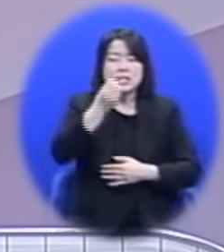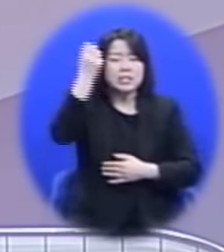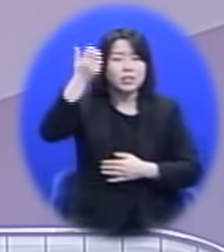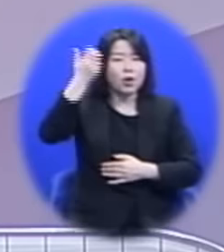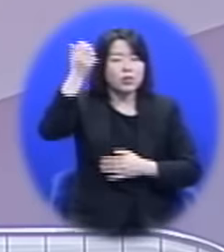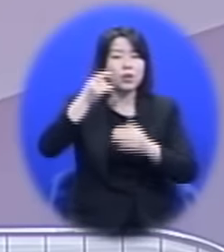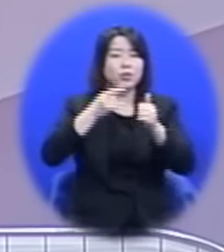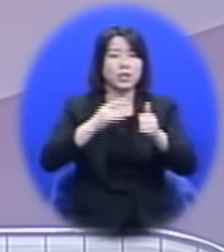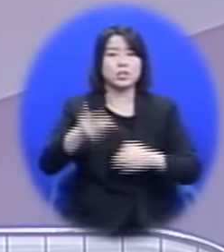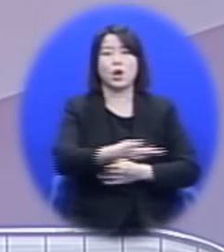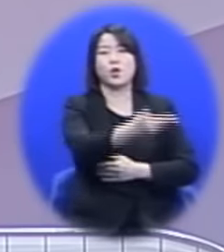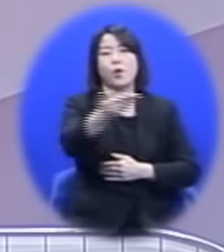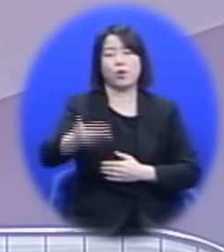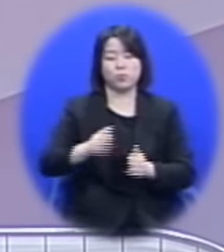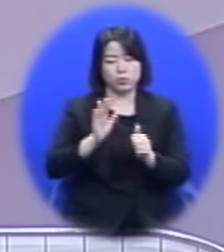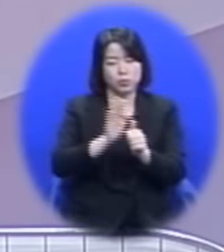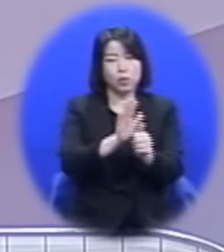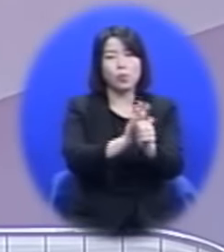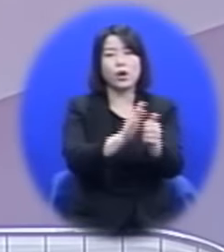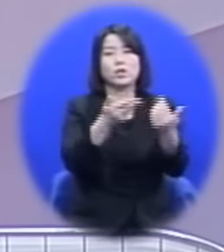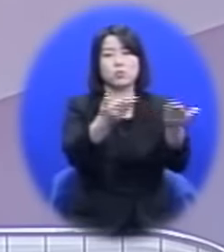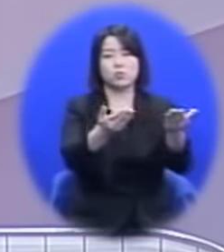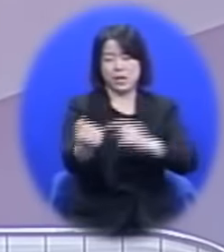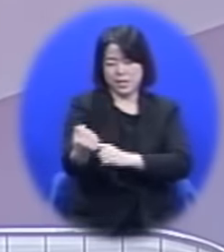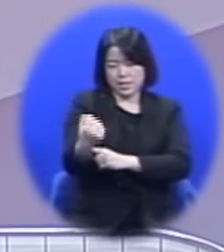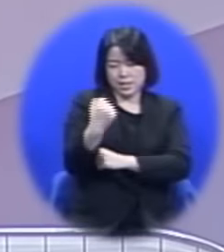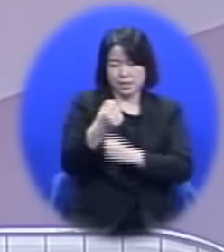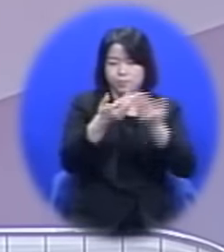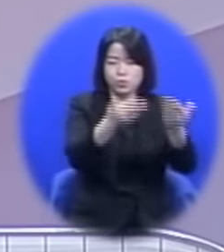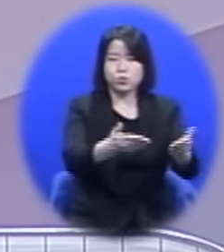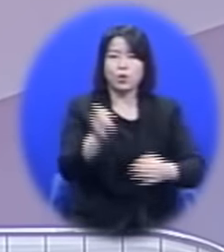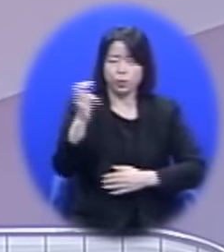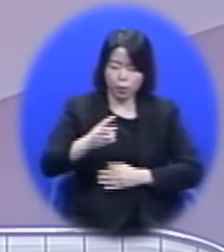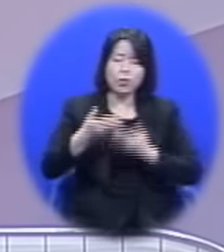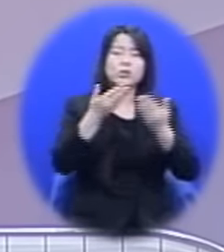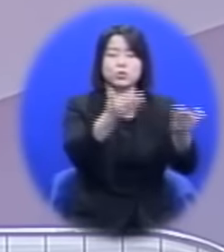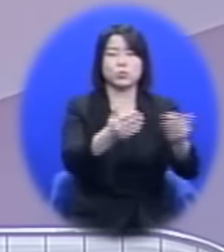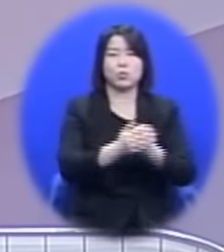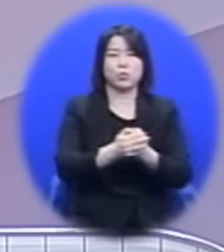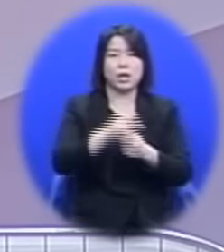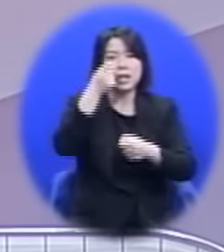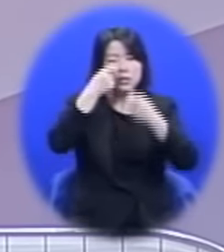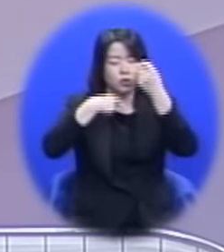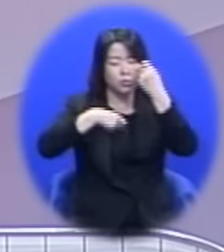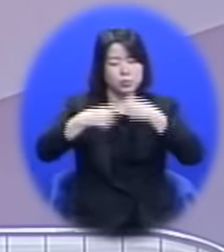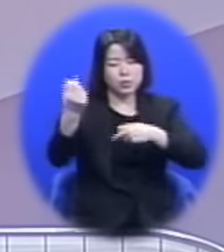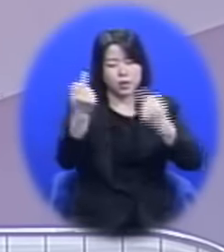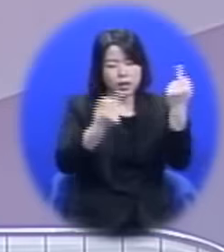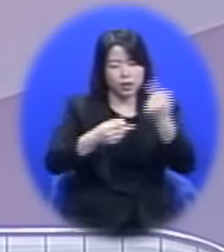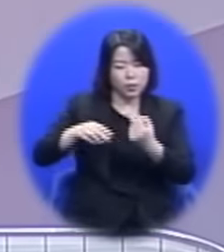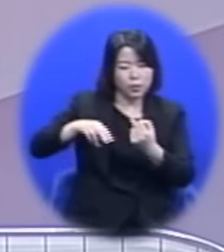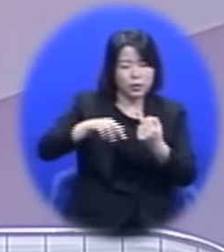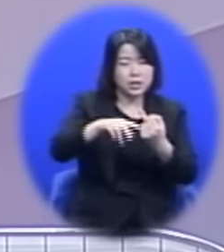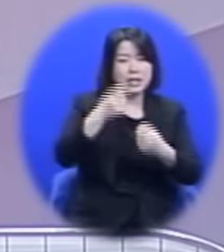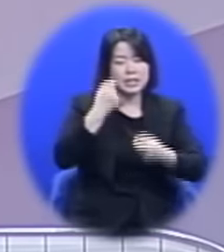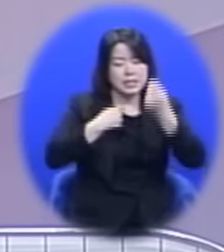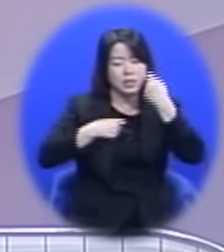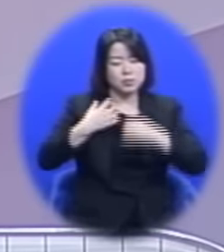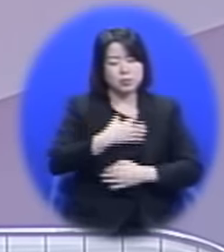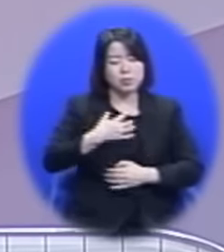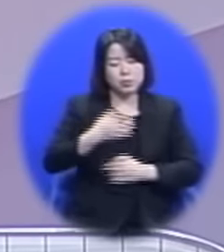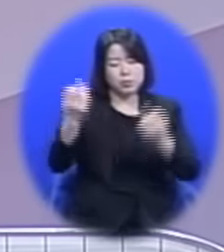여러분을 도우십니다. 힘을 주시고 또 주시고, 눈물의 골짜기, 슬픔의 골짜기 지나갈